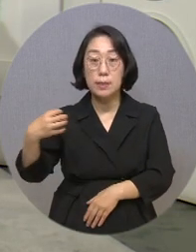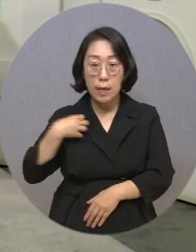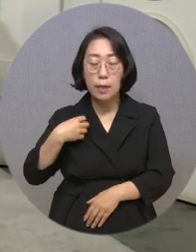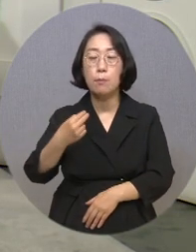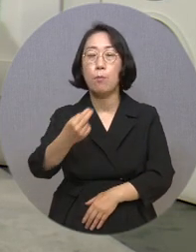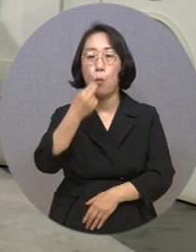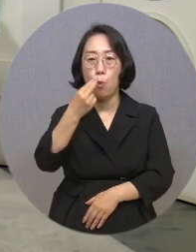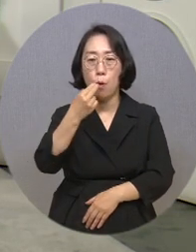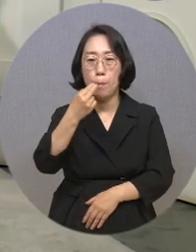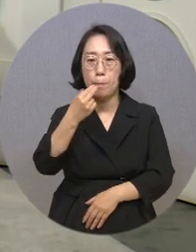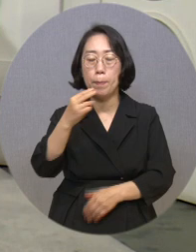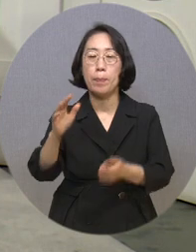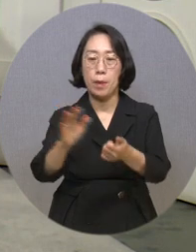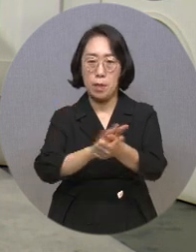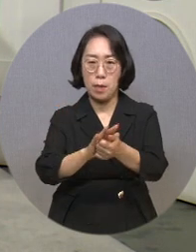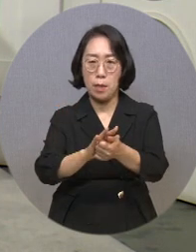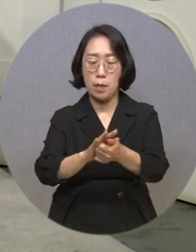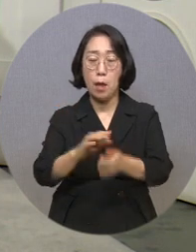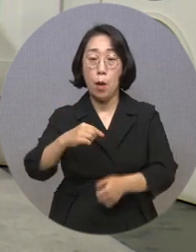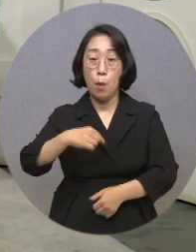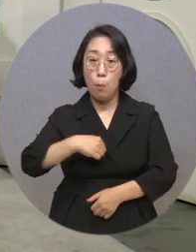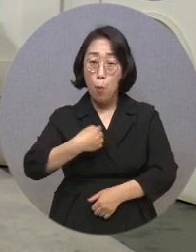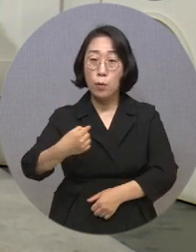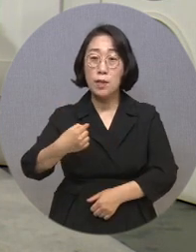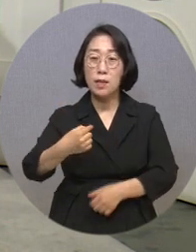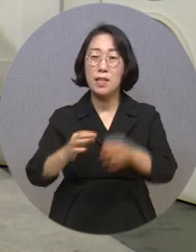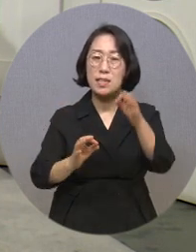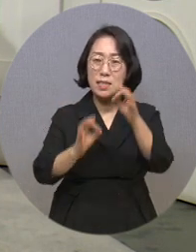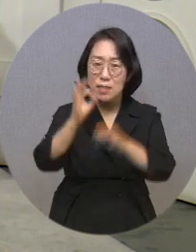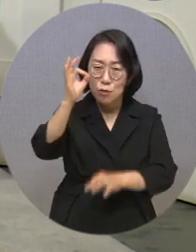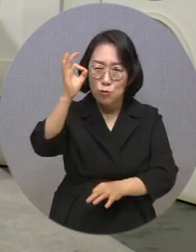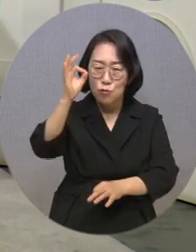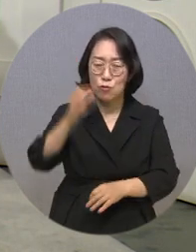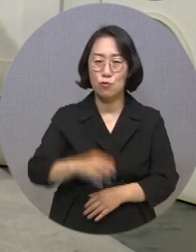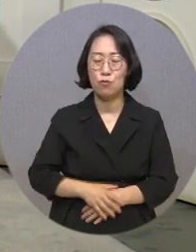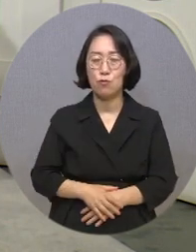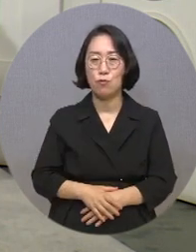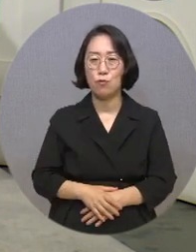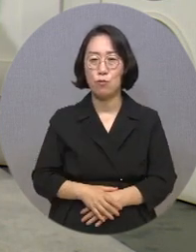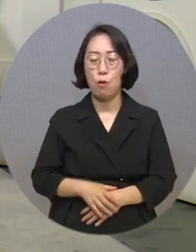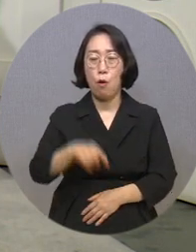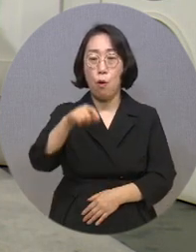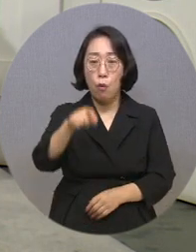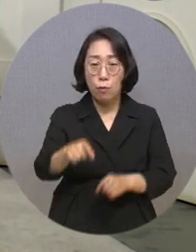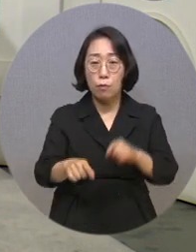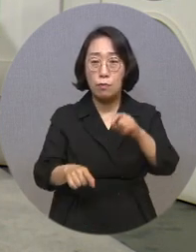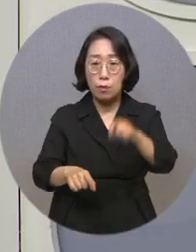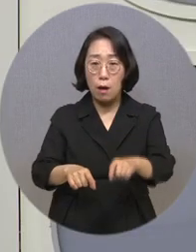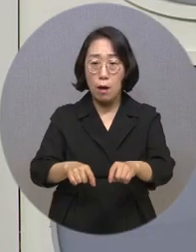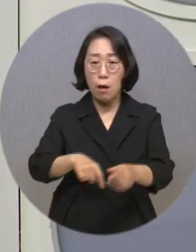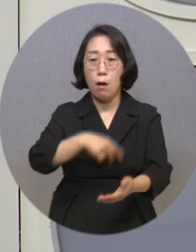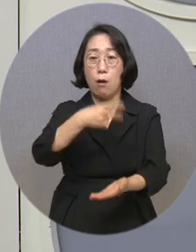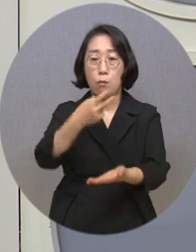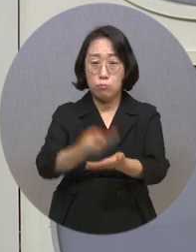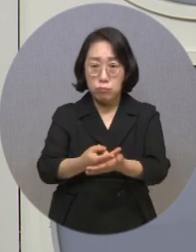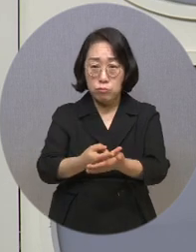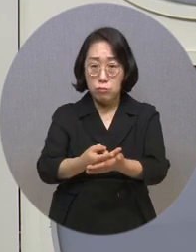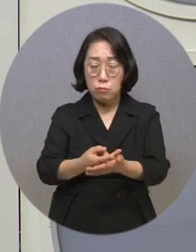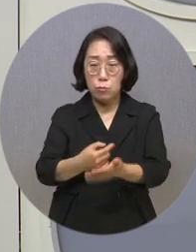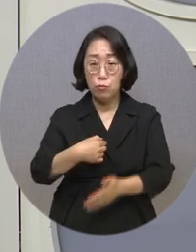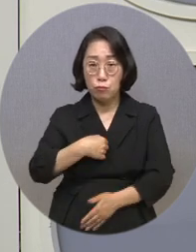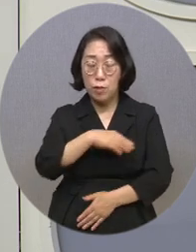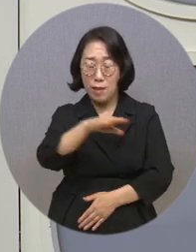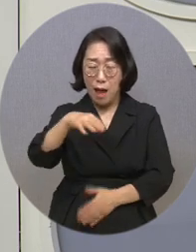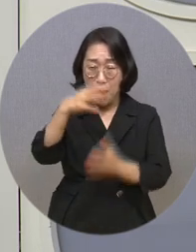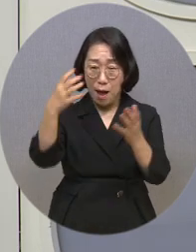해드려요. 그런데 본인이 잘못해서 인지 있는 어르신이 걷다가 자기가 넘어진 것까지는 우리가 책임을 안